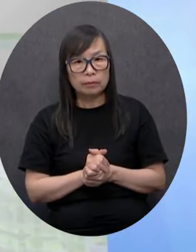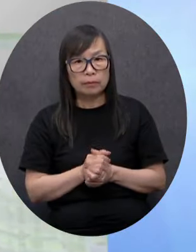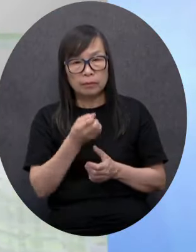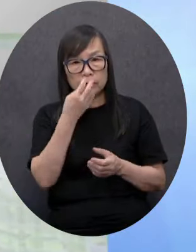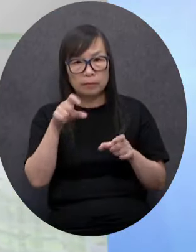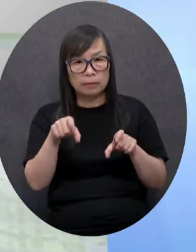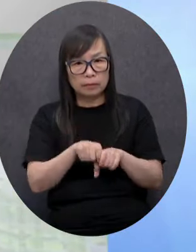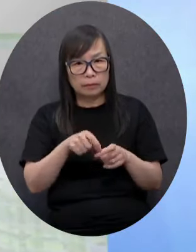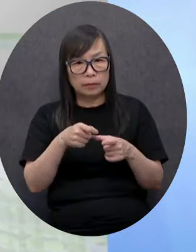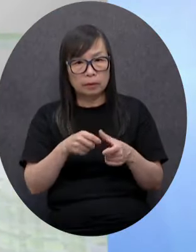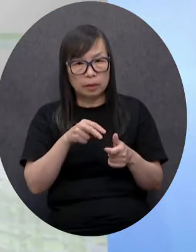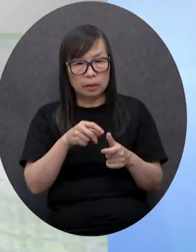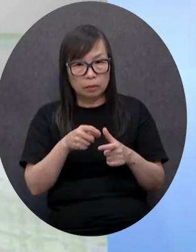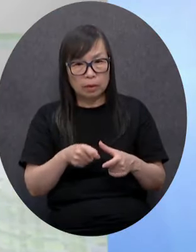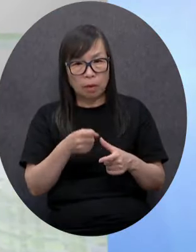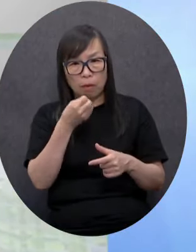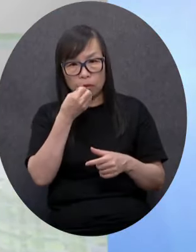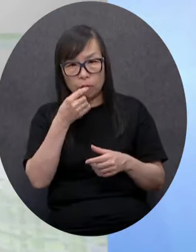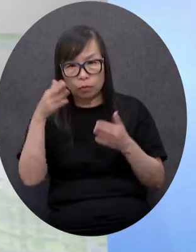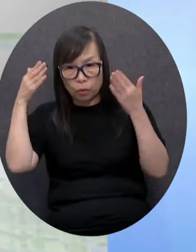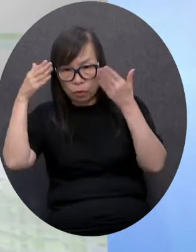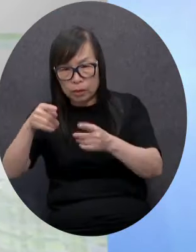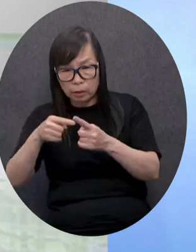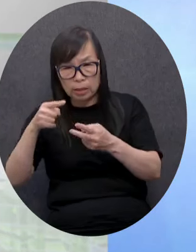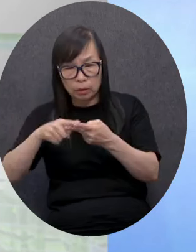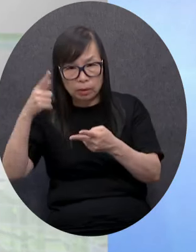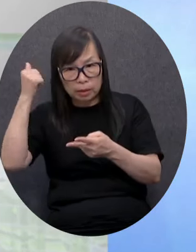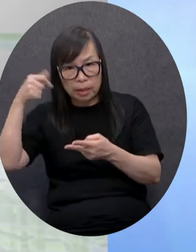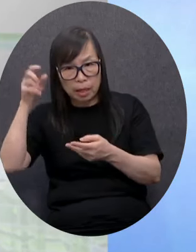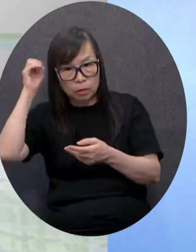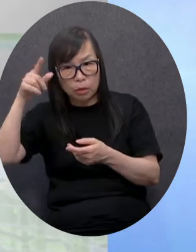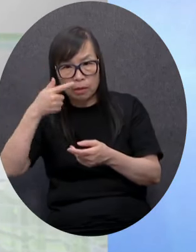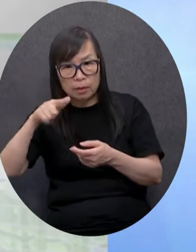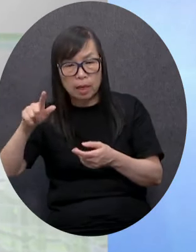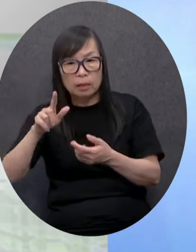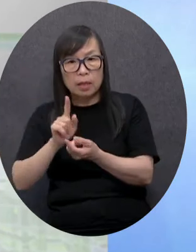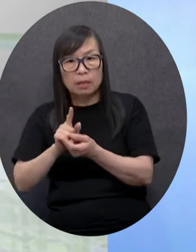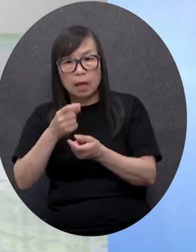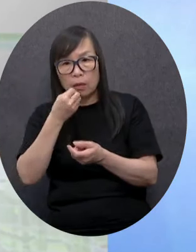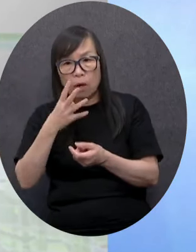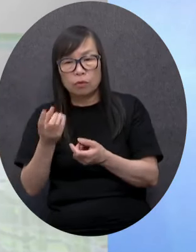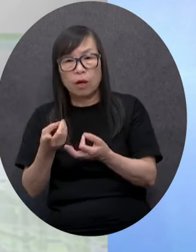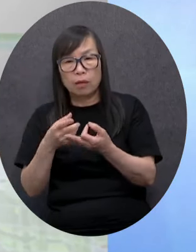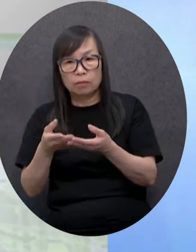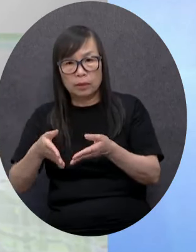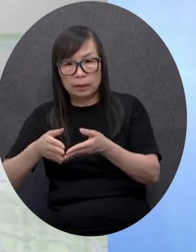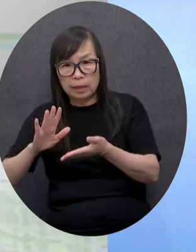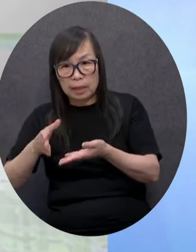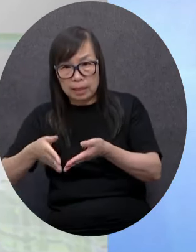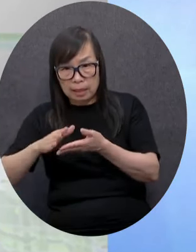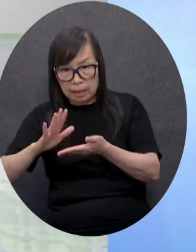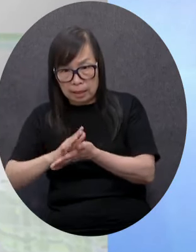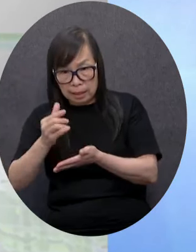香港投資管理有限公司同聚焦人工智能技術創新及應用嘅港產獨角獸公司思謀集